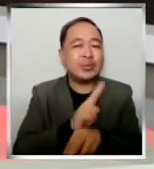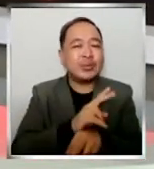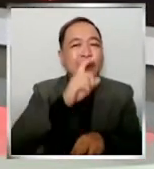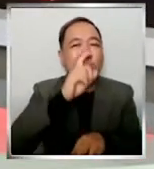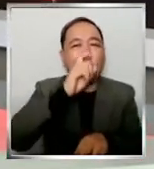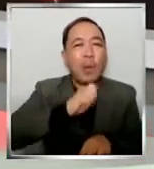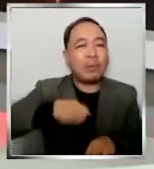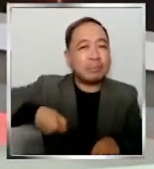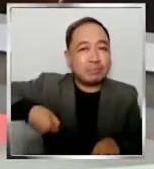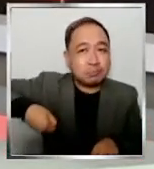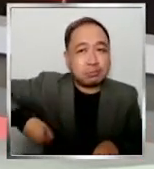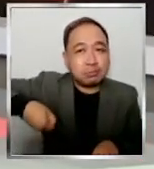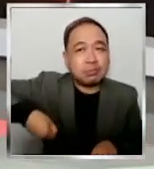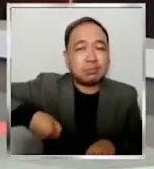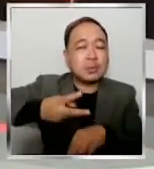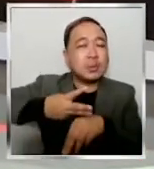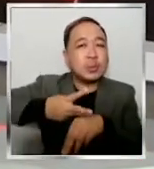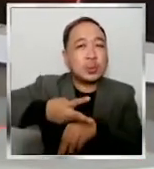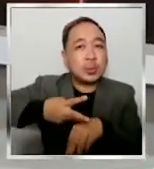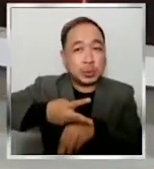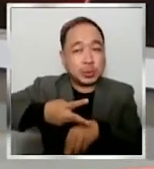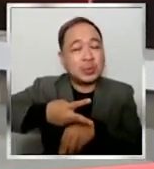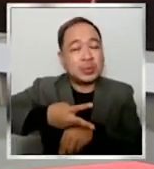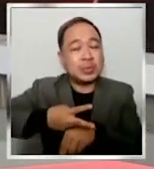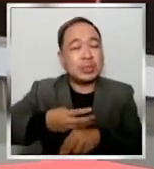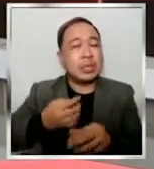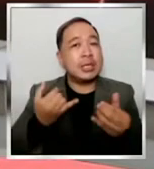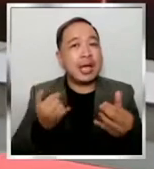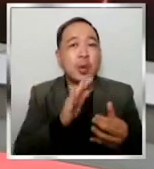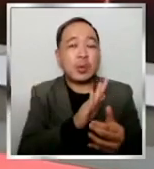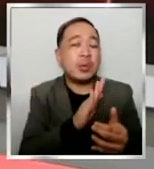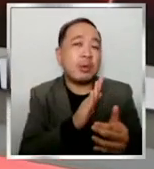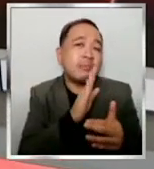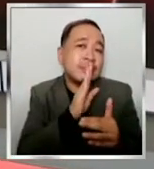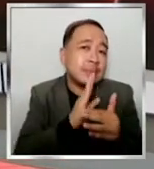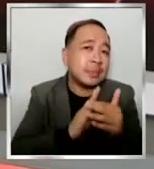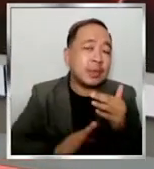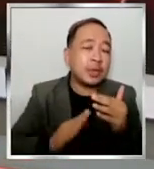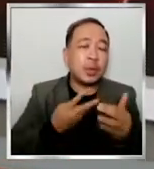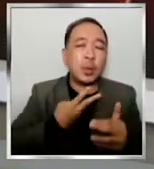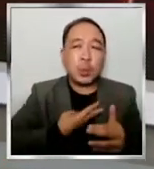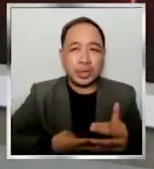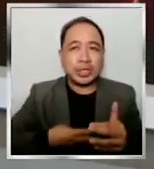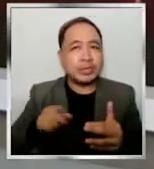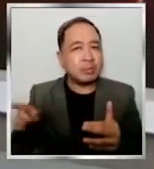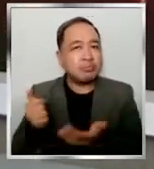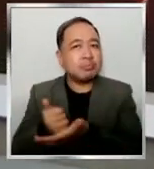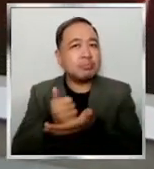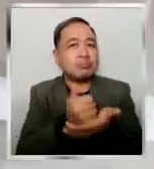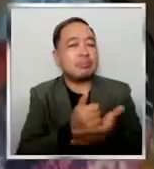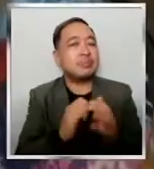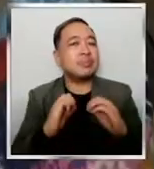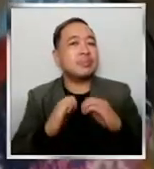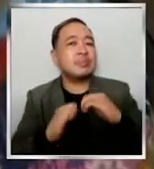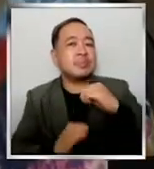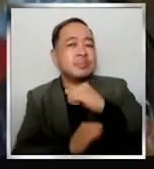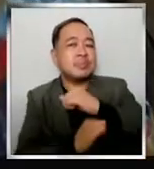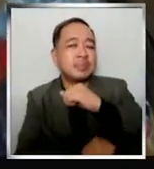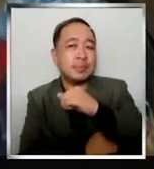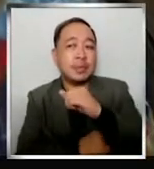hiling, tinupad po ng GMA Kapuso Foundation kasama ng iba pang tulong para sa kanyang mga anak.